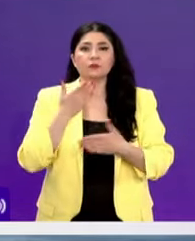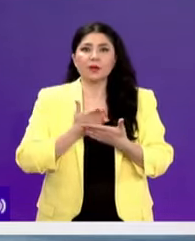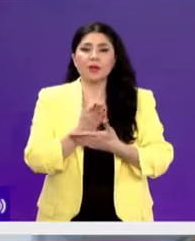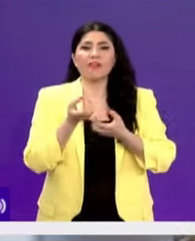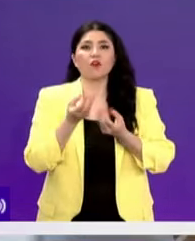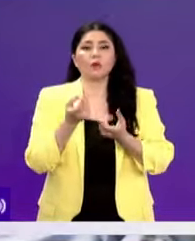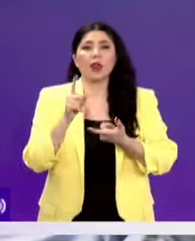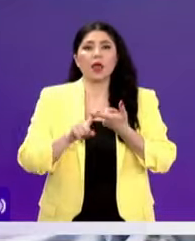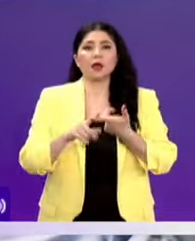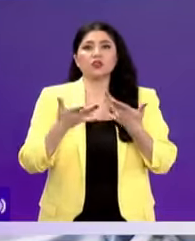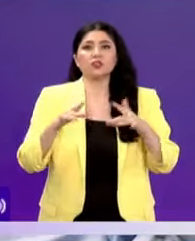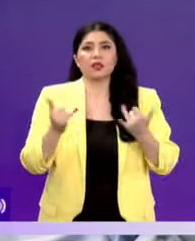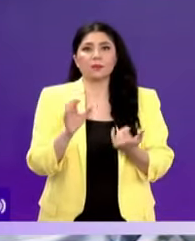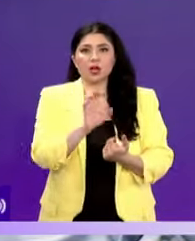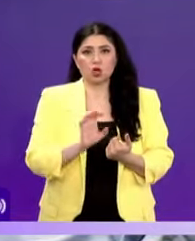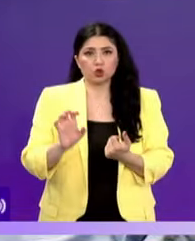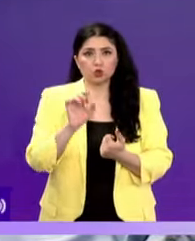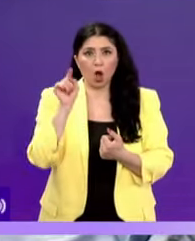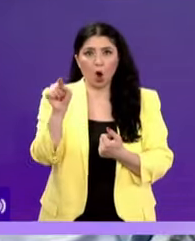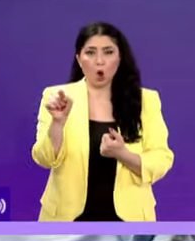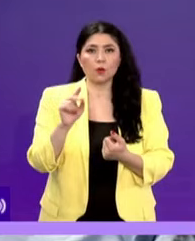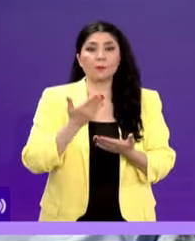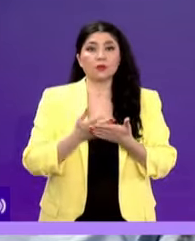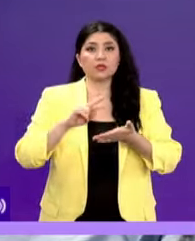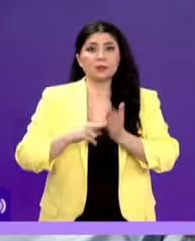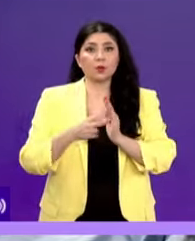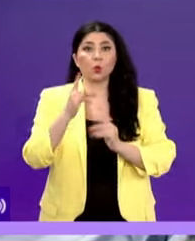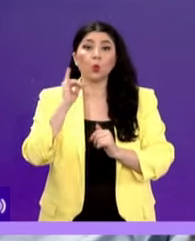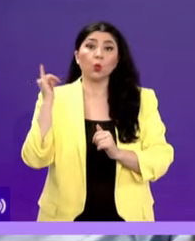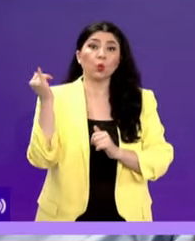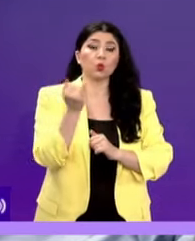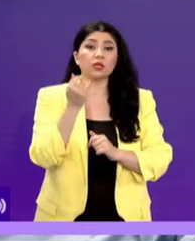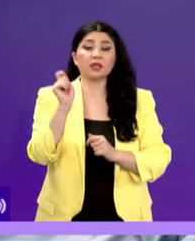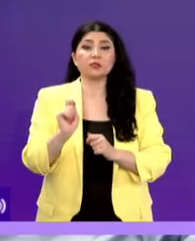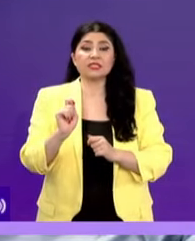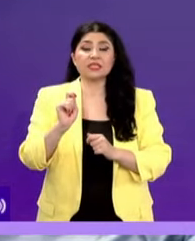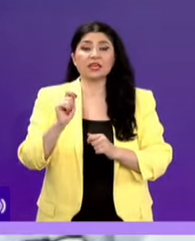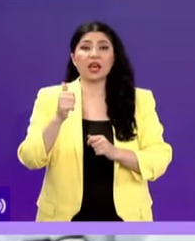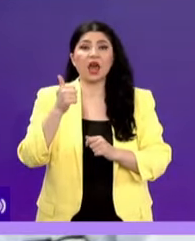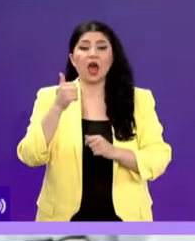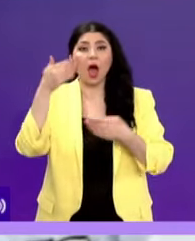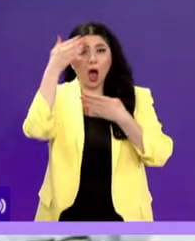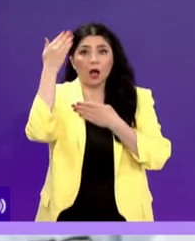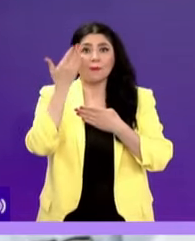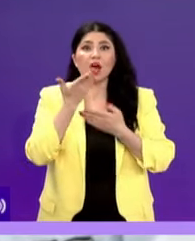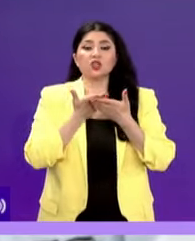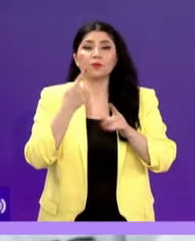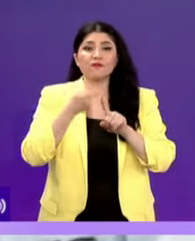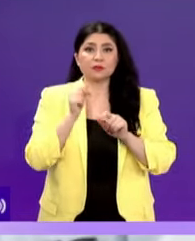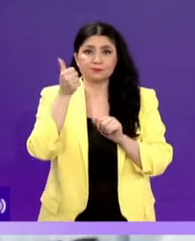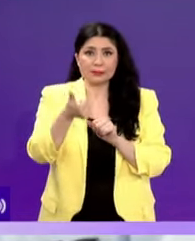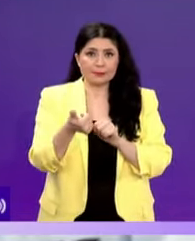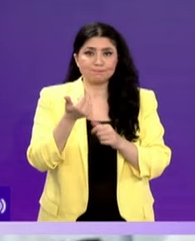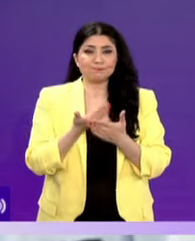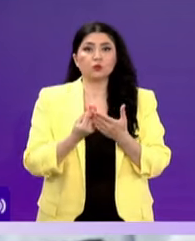permanent informat despre evoluția din regiune, mai ales în contextul în care se pregătește pentru un turneu în țările arabe, care începe chiar